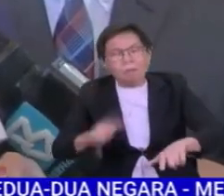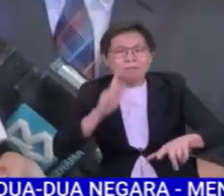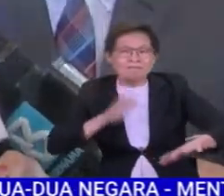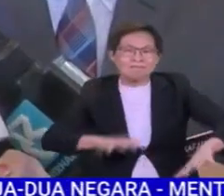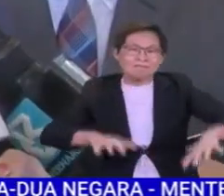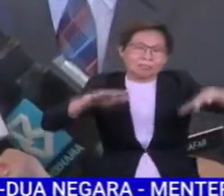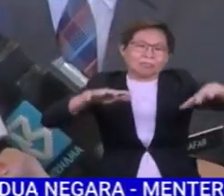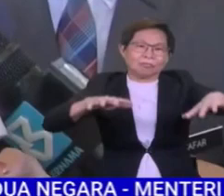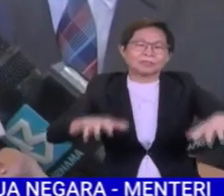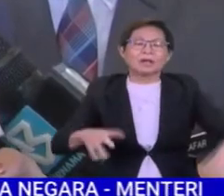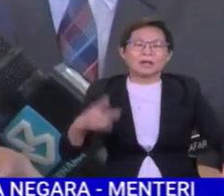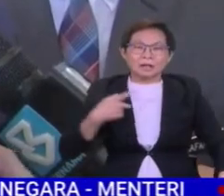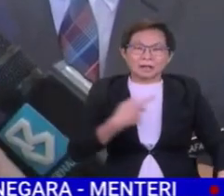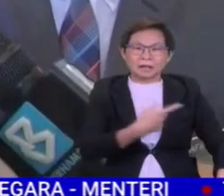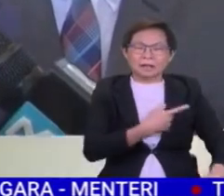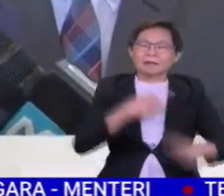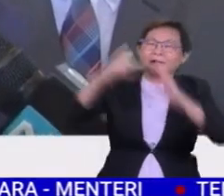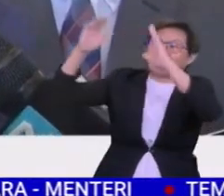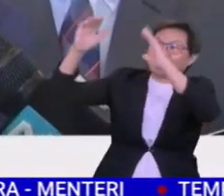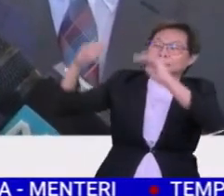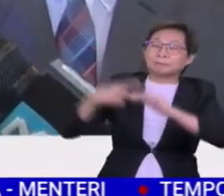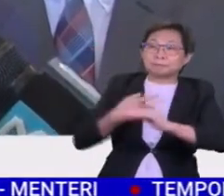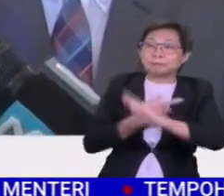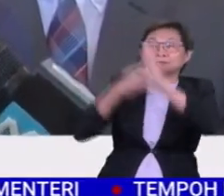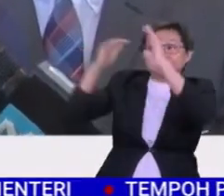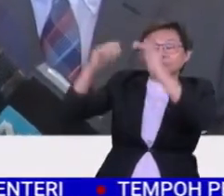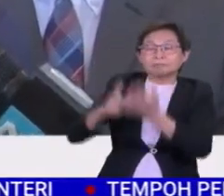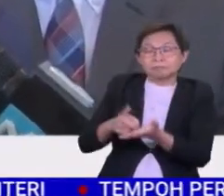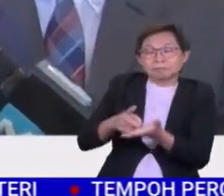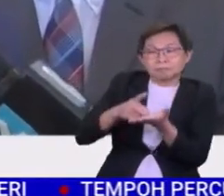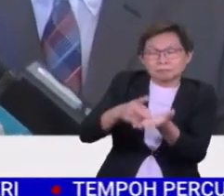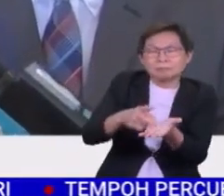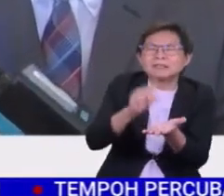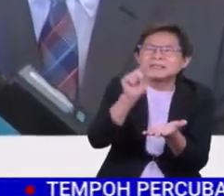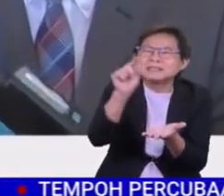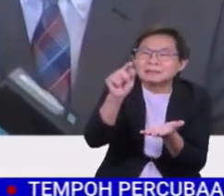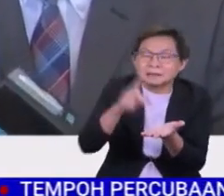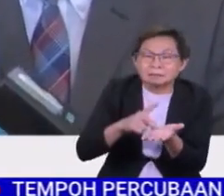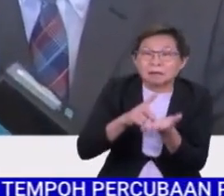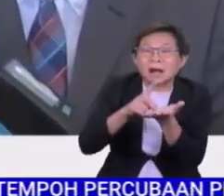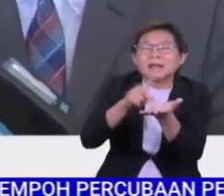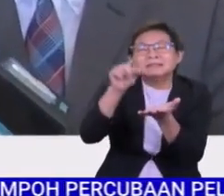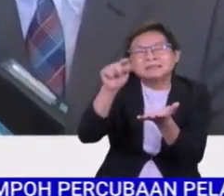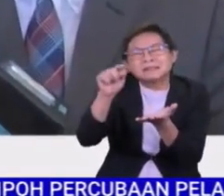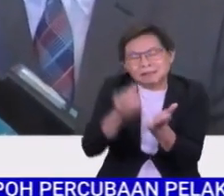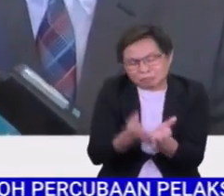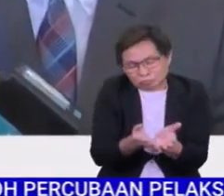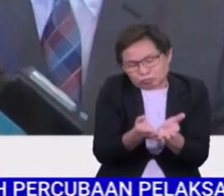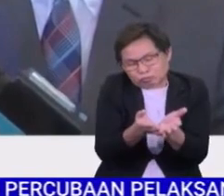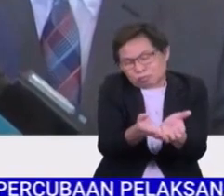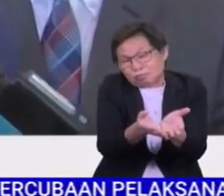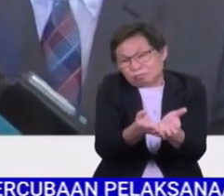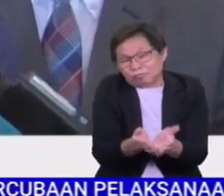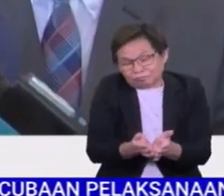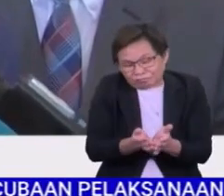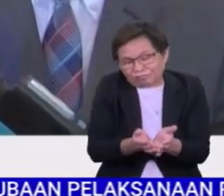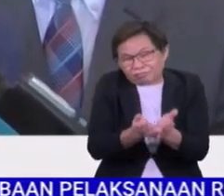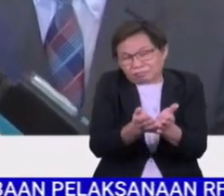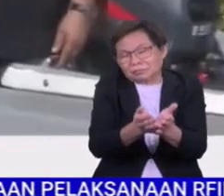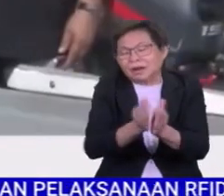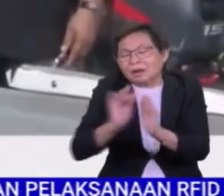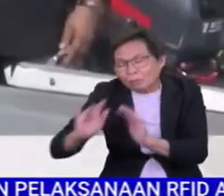banjir kita berharap dengan sumbangan yang kecil seumpama ini dapat meringankan